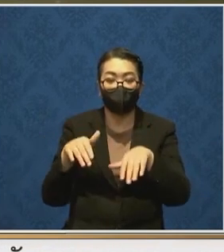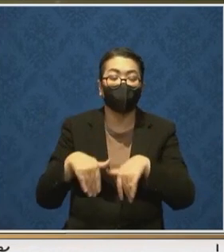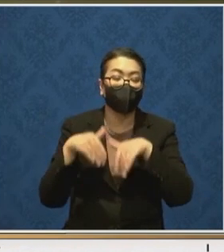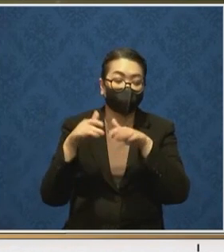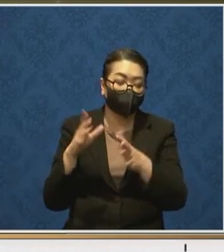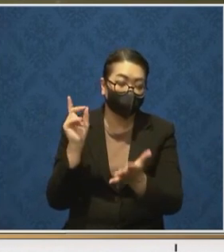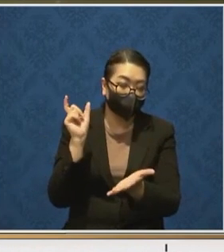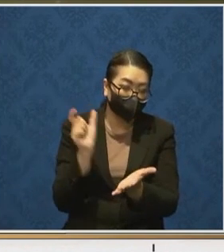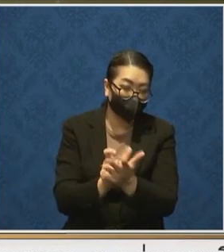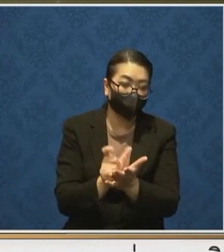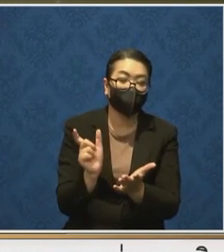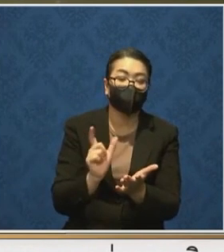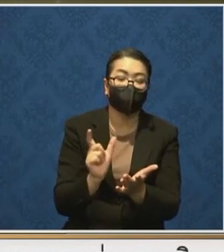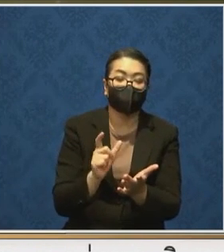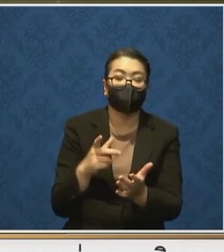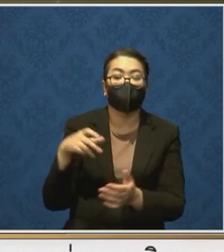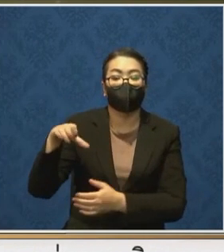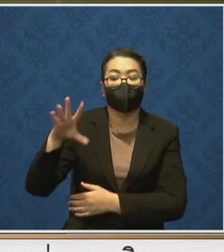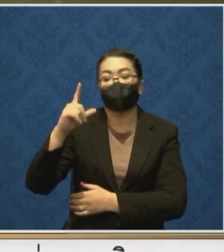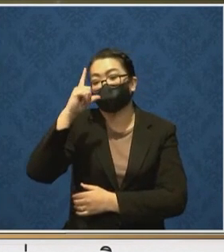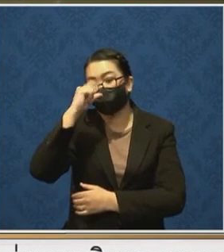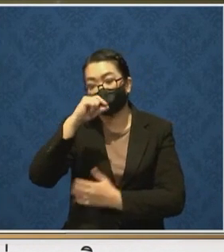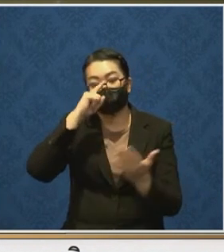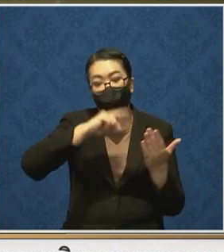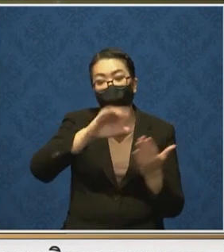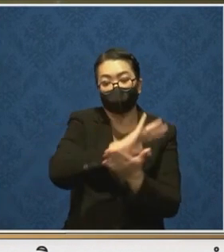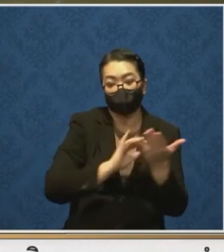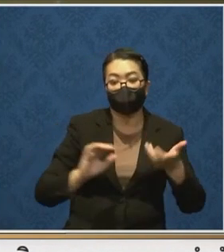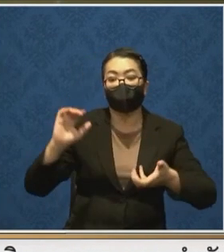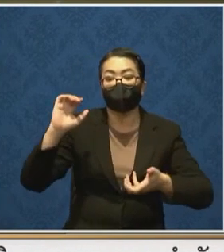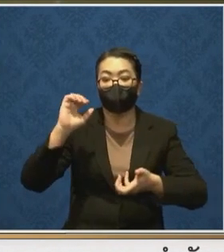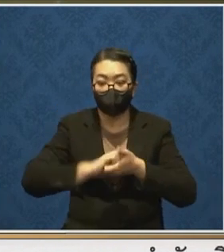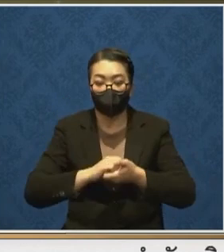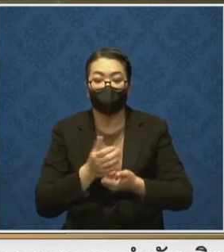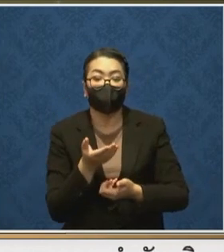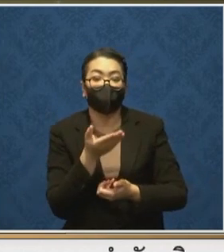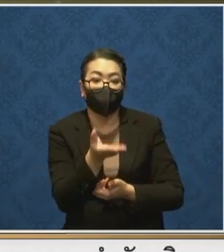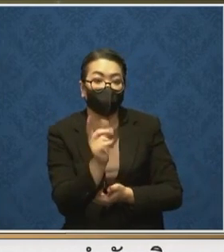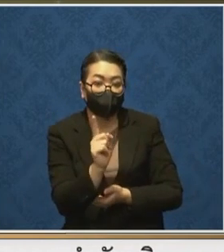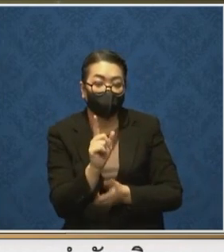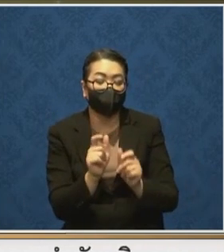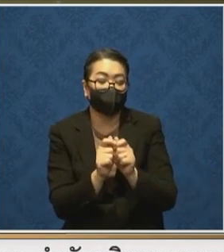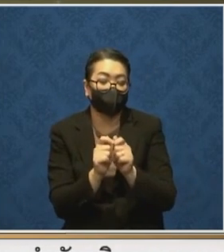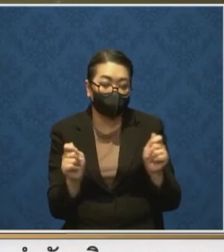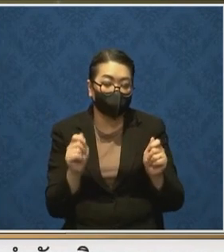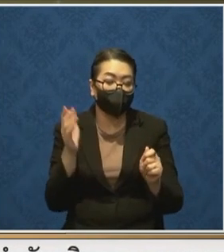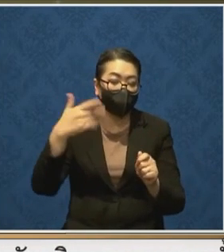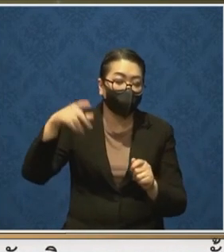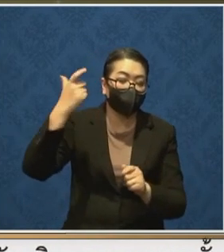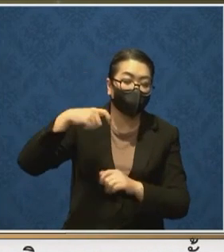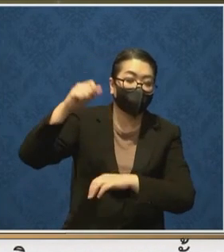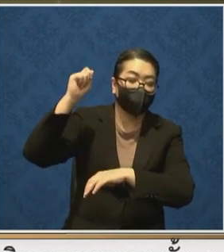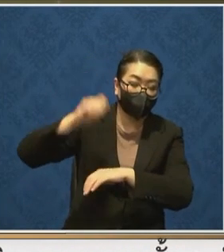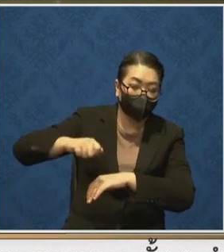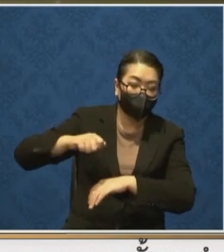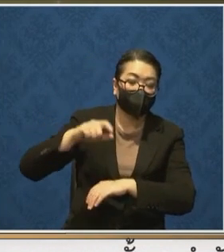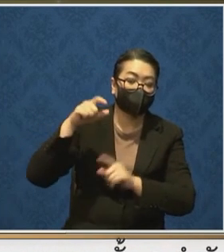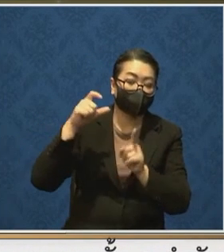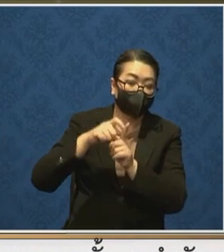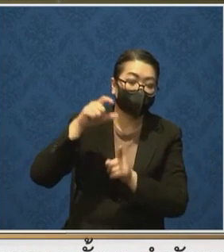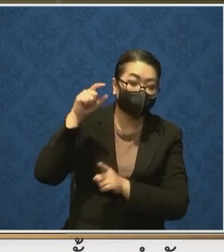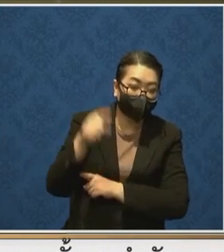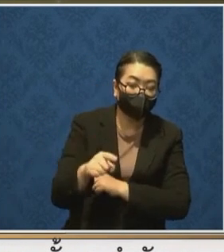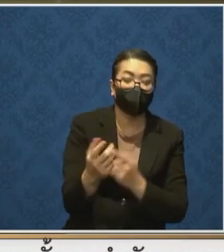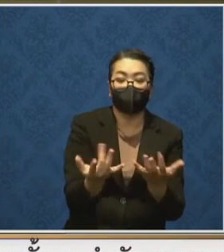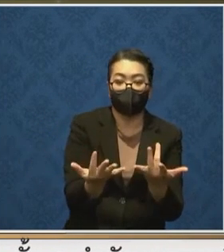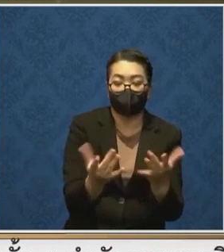ระบุว่าKingsgate และรัฐบาลไทยได้ร่วมขอร้องให้ขณะอนุยิตยาโตตุราการชลอคำชี้ขาดออกไปเพ